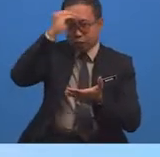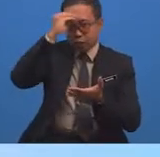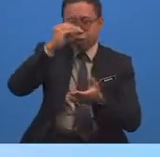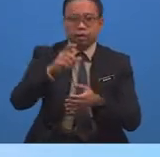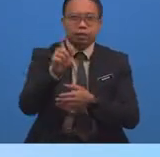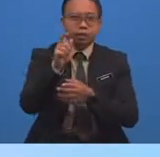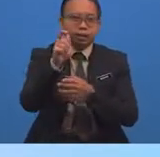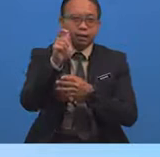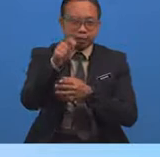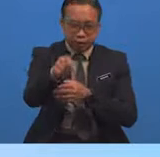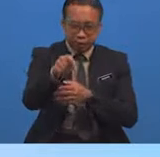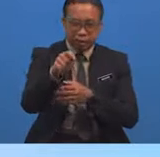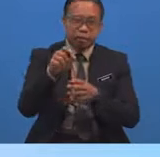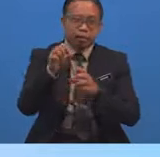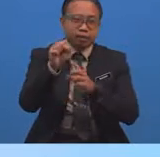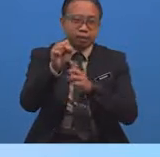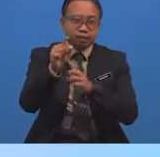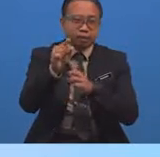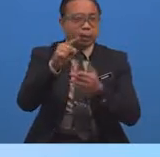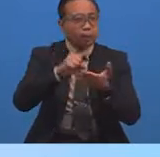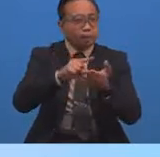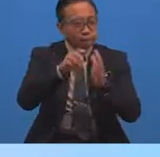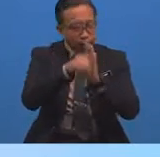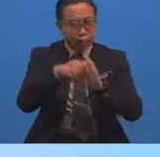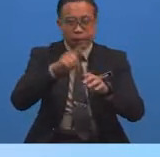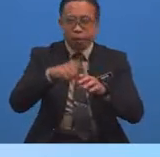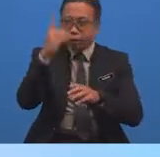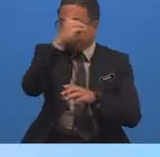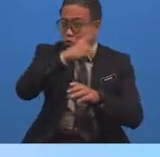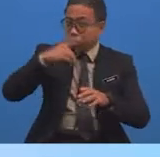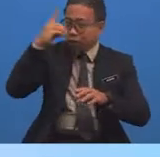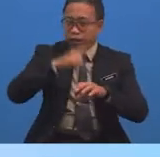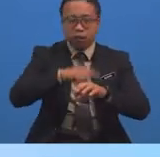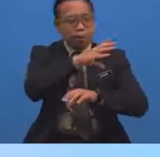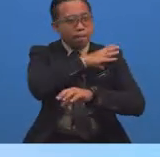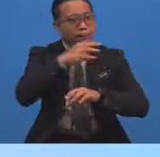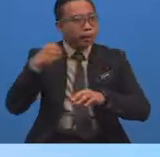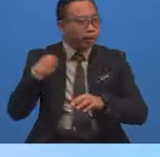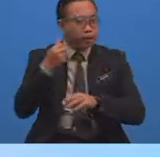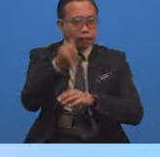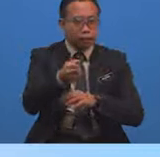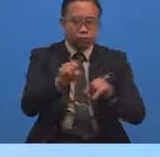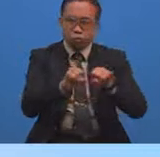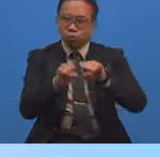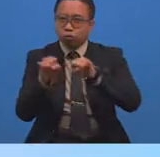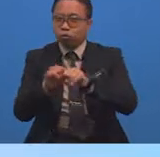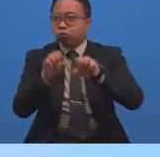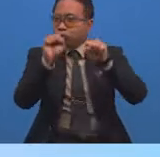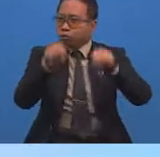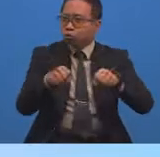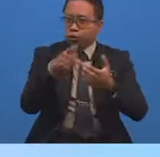Tandes senggotan minit majemuk kejam dan kamu juga boleh